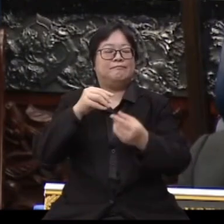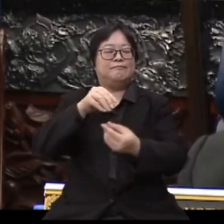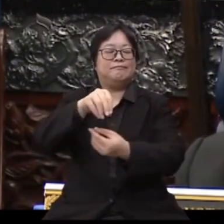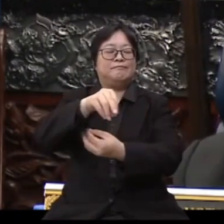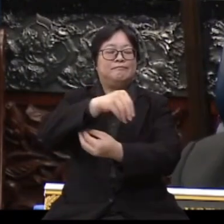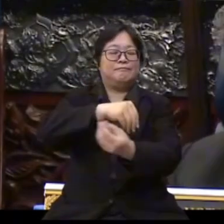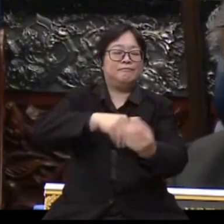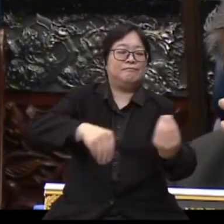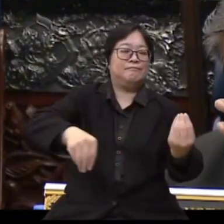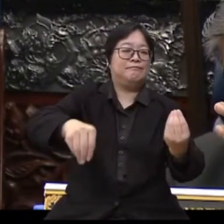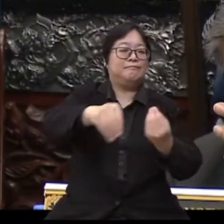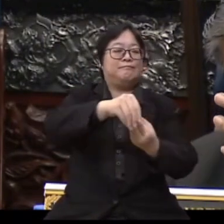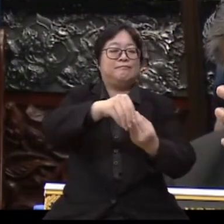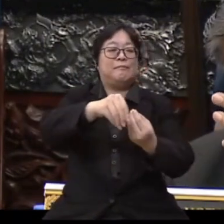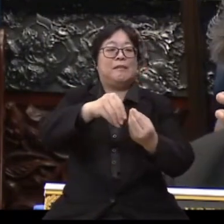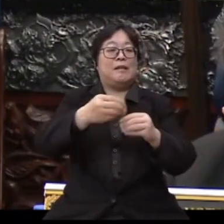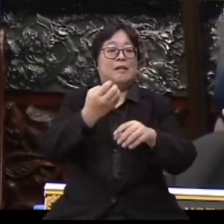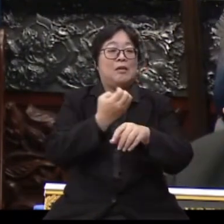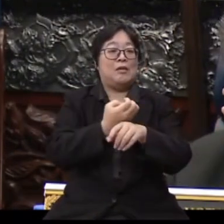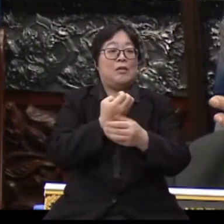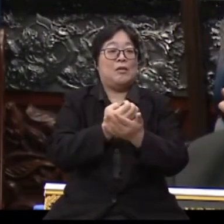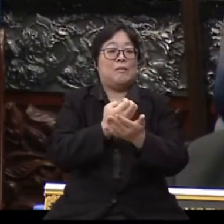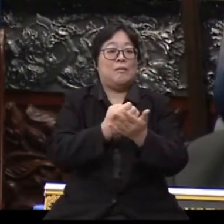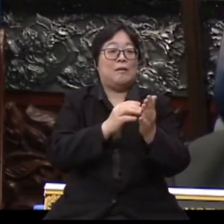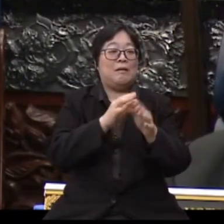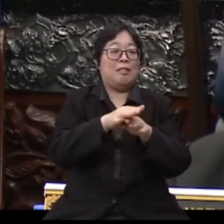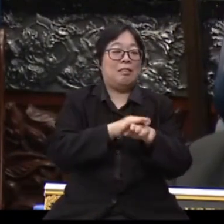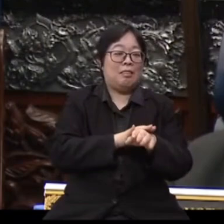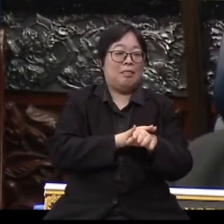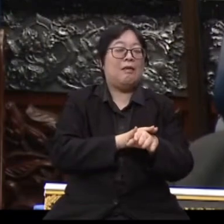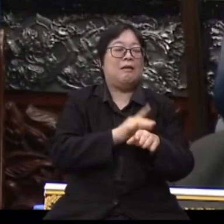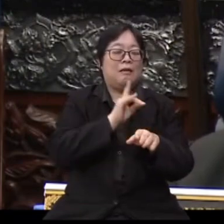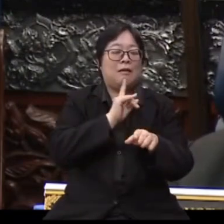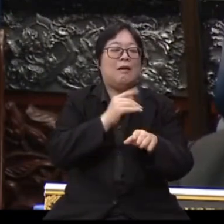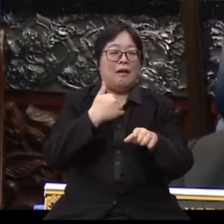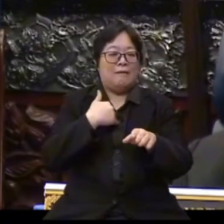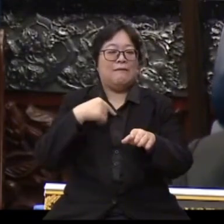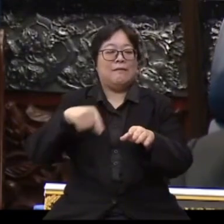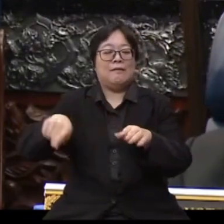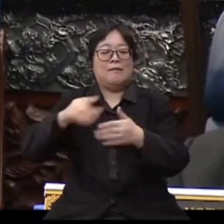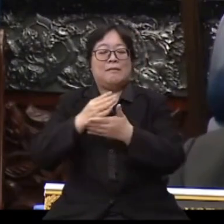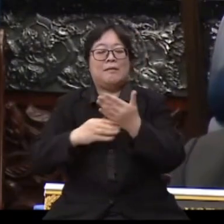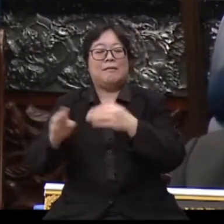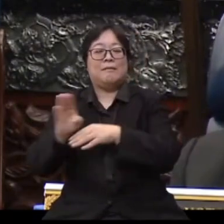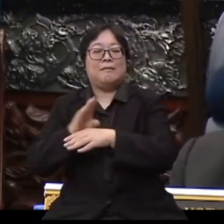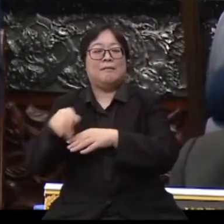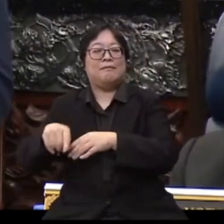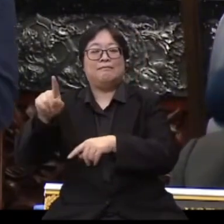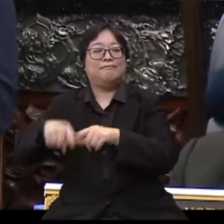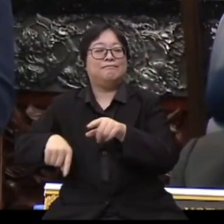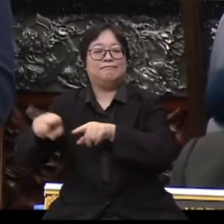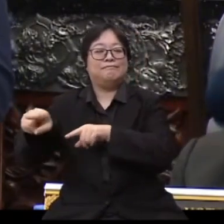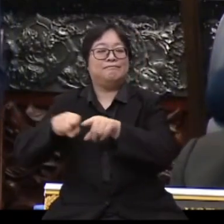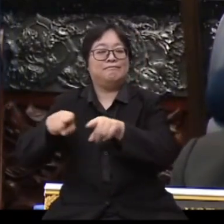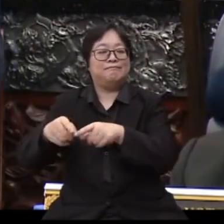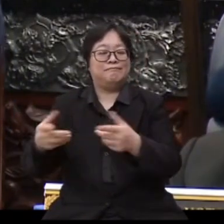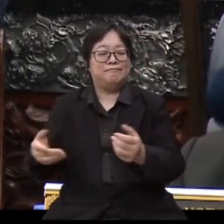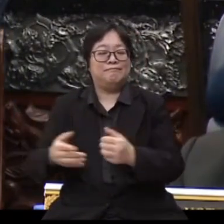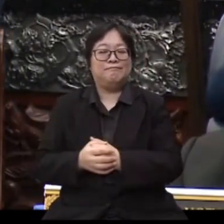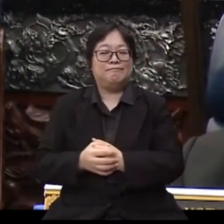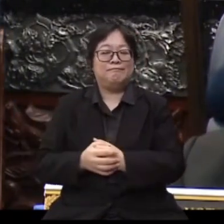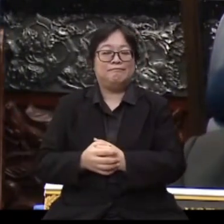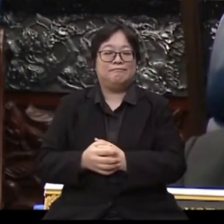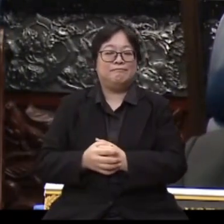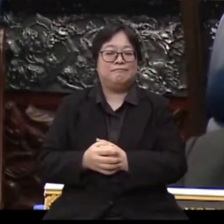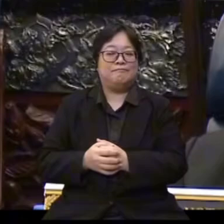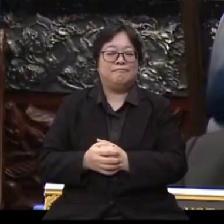kitaran yang lembap ini akan menyebabkan ada industri yang tidak boleh bersaing kerana